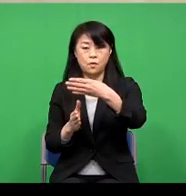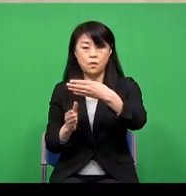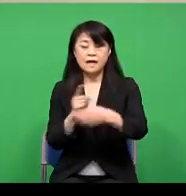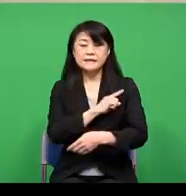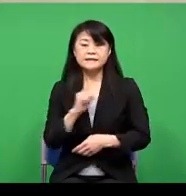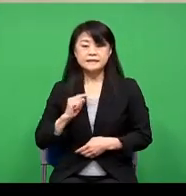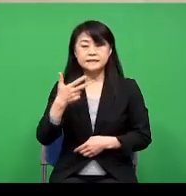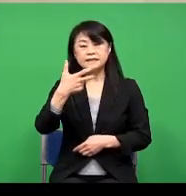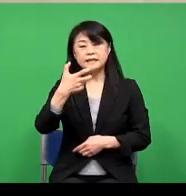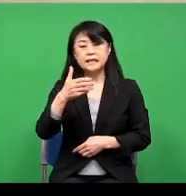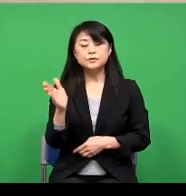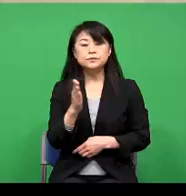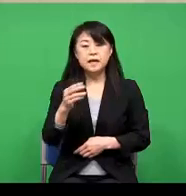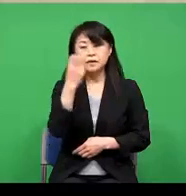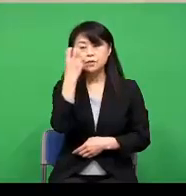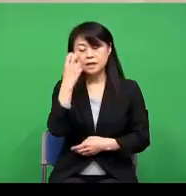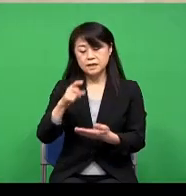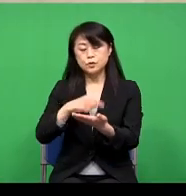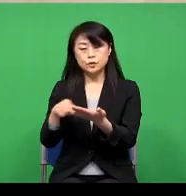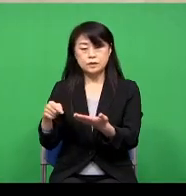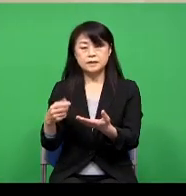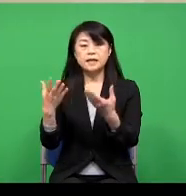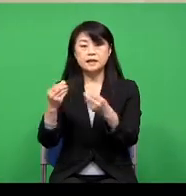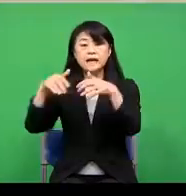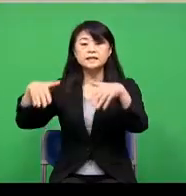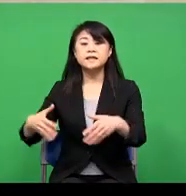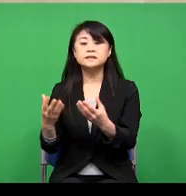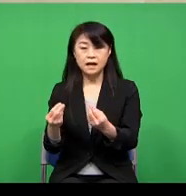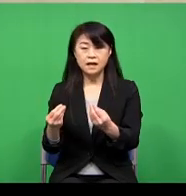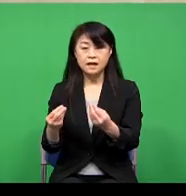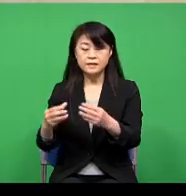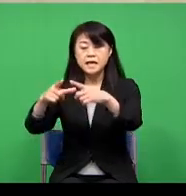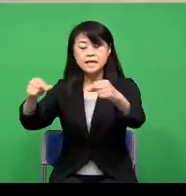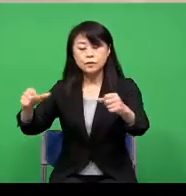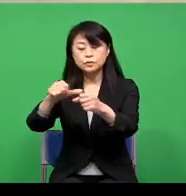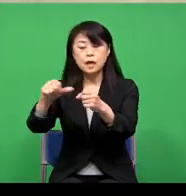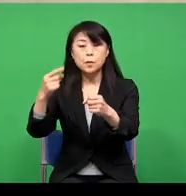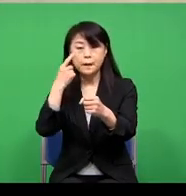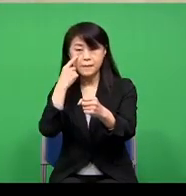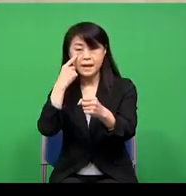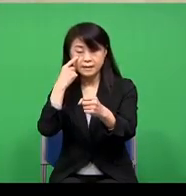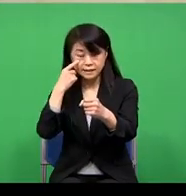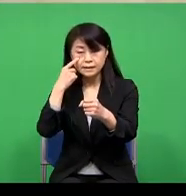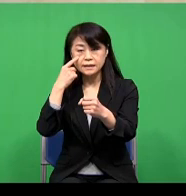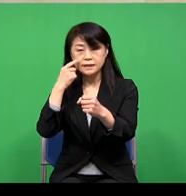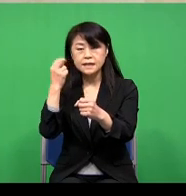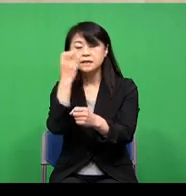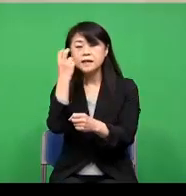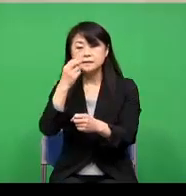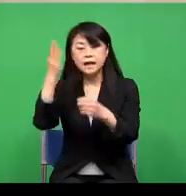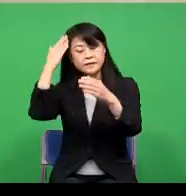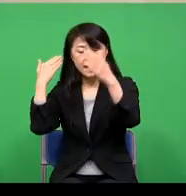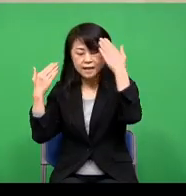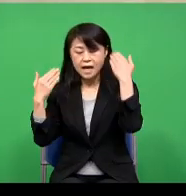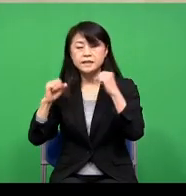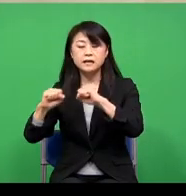ども、まあ、最近ではもう230件ぐらい、処理できますし、まあ、この秋になりますと700